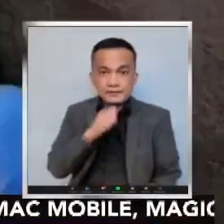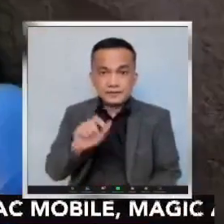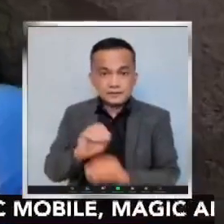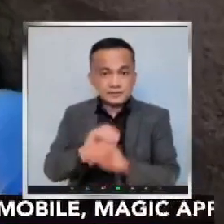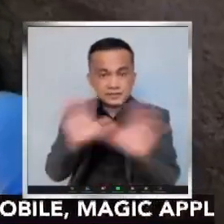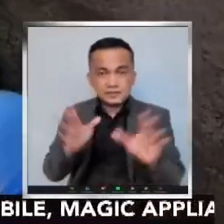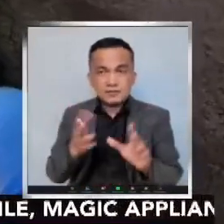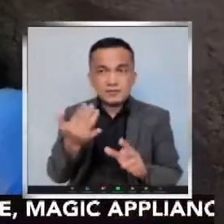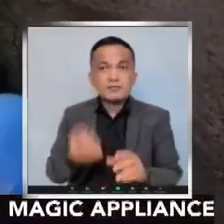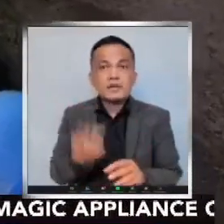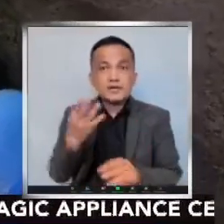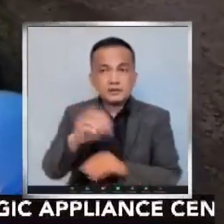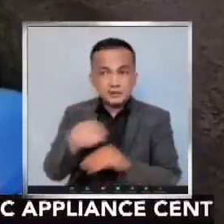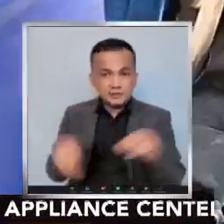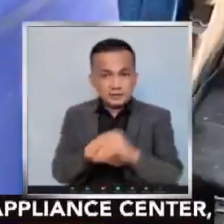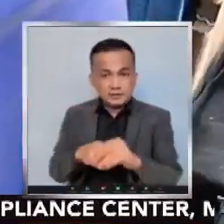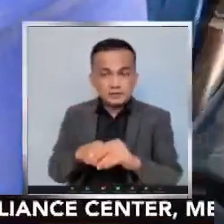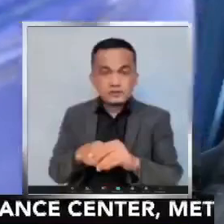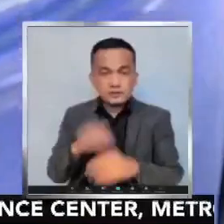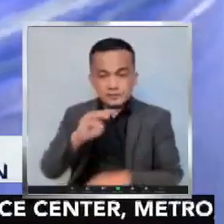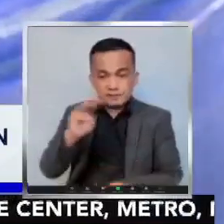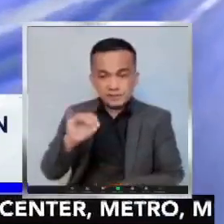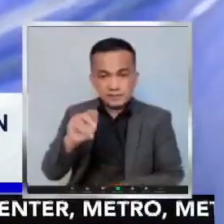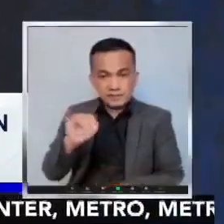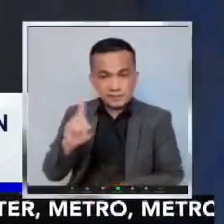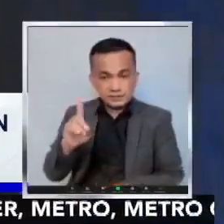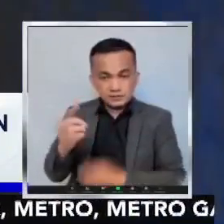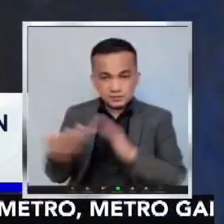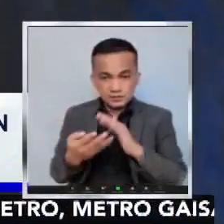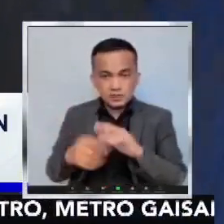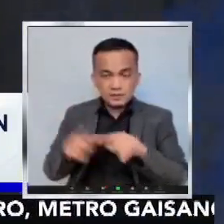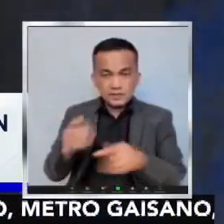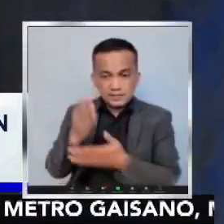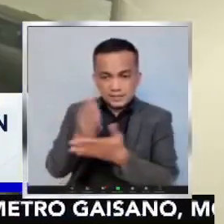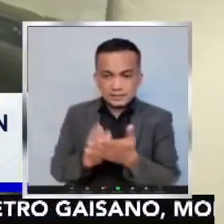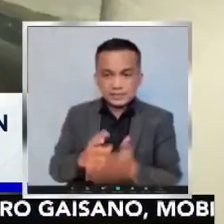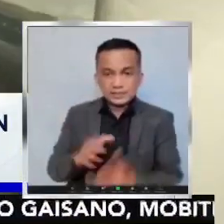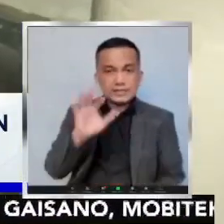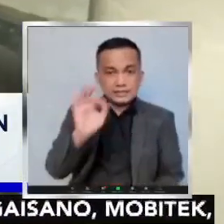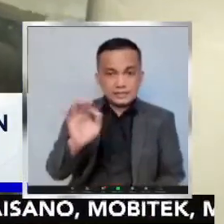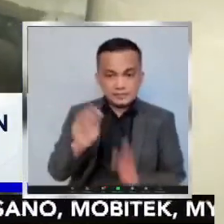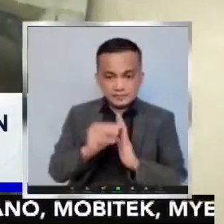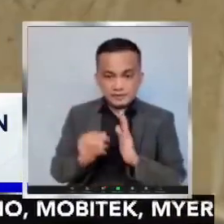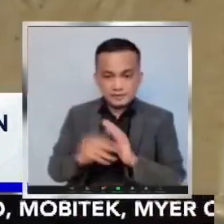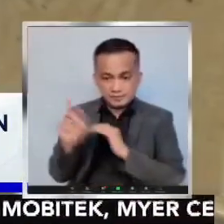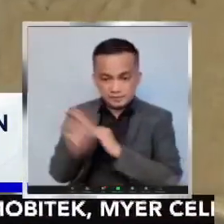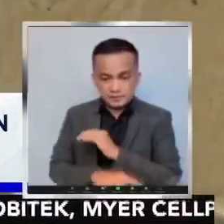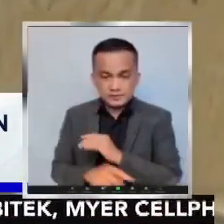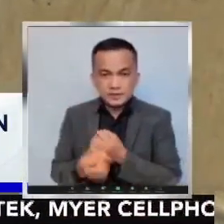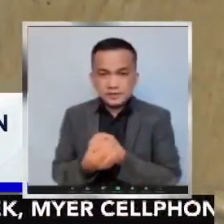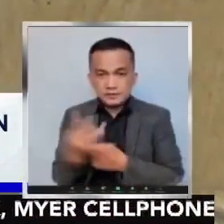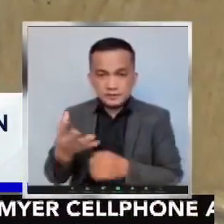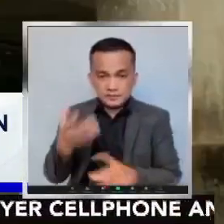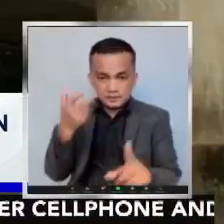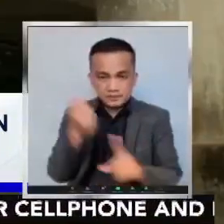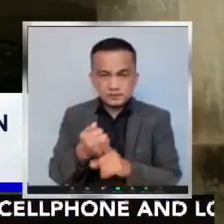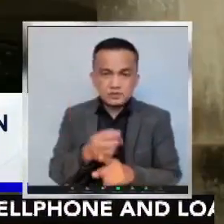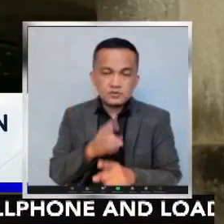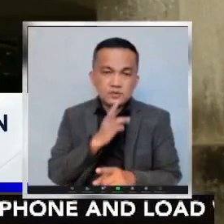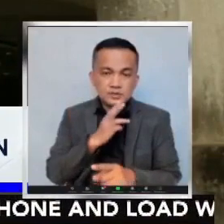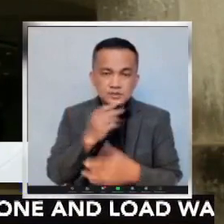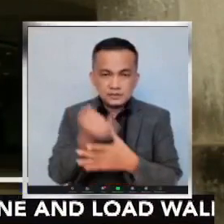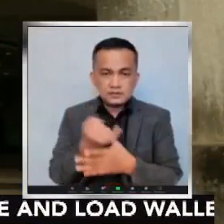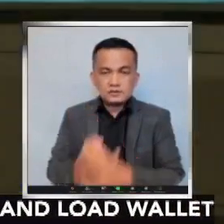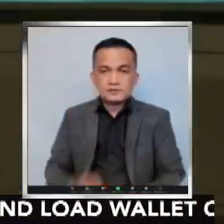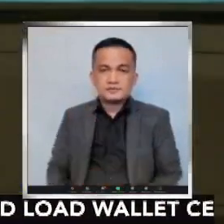Maynilad customer, pero hahatiin daw ang 9 million pesos na penalty sa bilang ng mga apektado ng water interruptions. Ayon